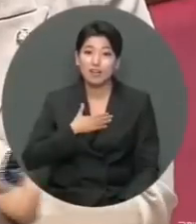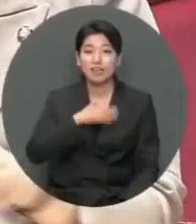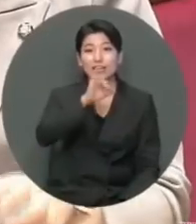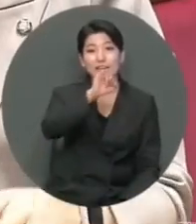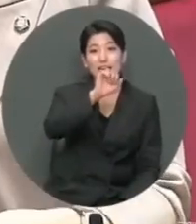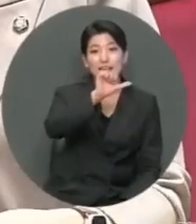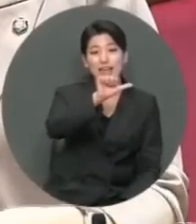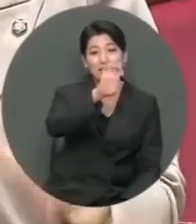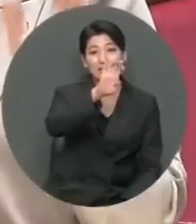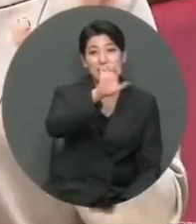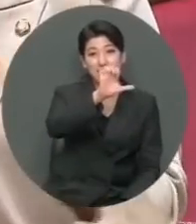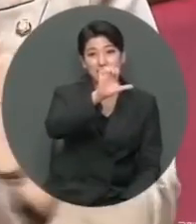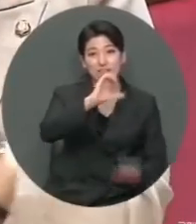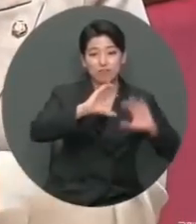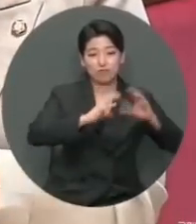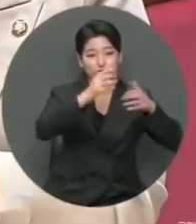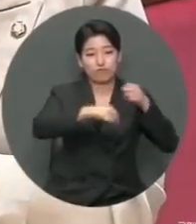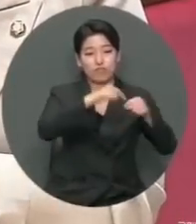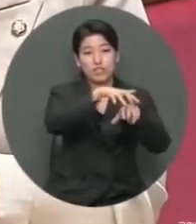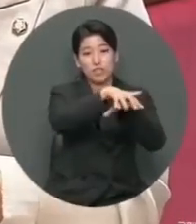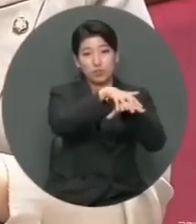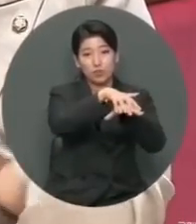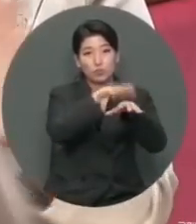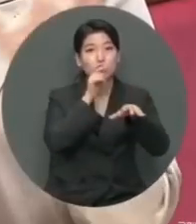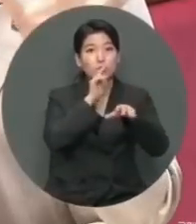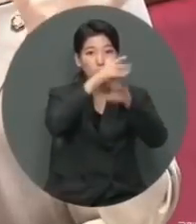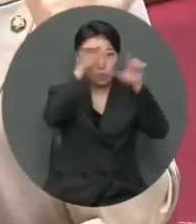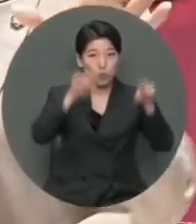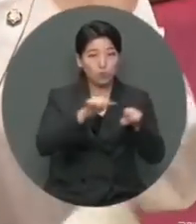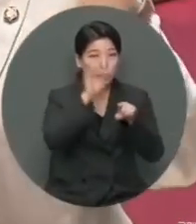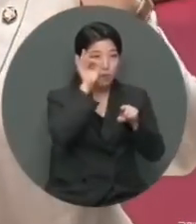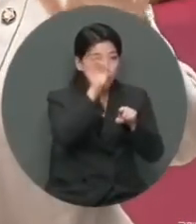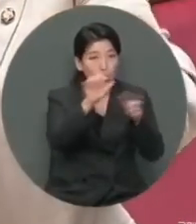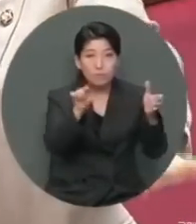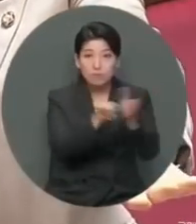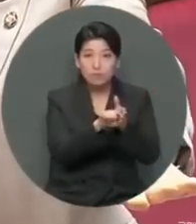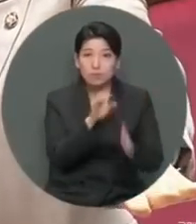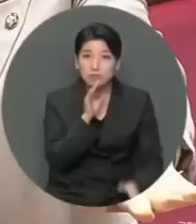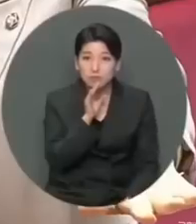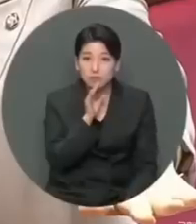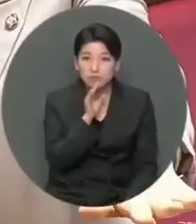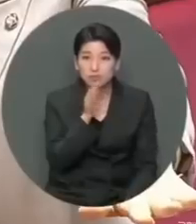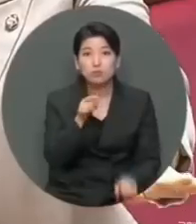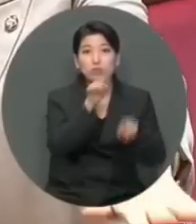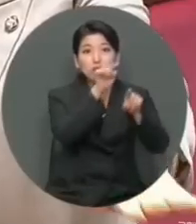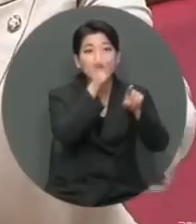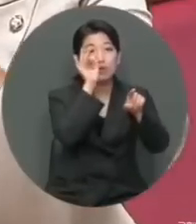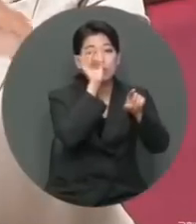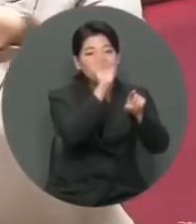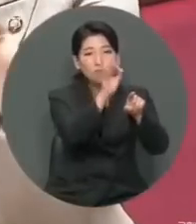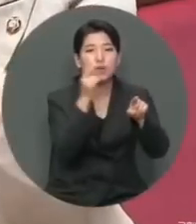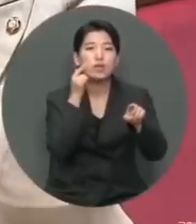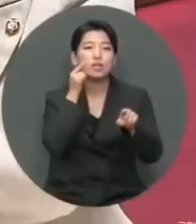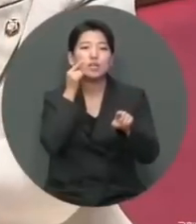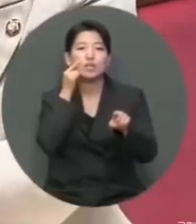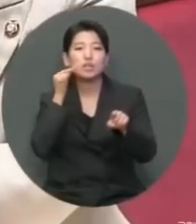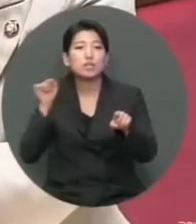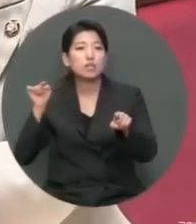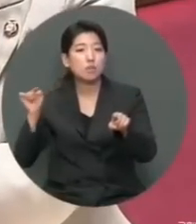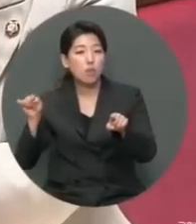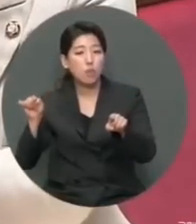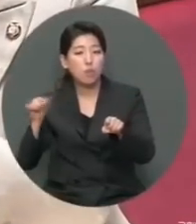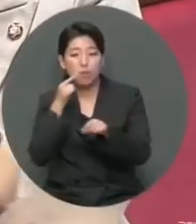보고서잖아요. 네. 근데 이 IAEA는 현재 일본 바다도 안전하고 사고 이후에도